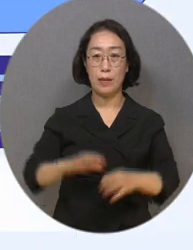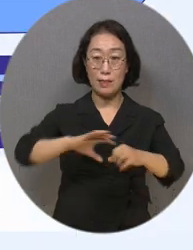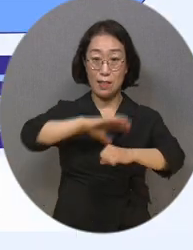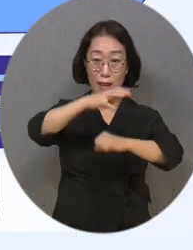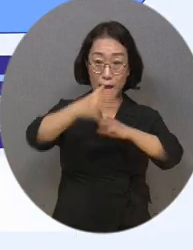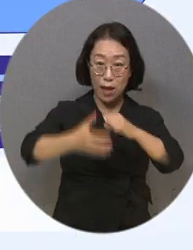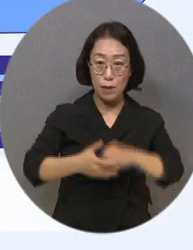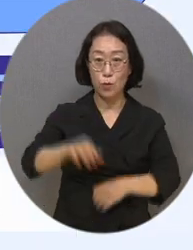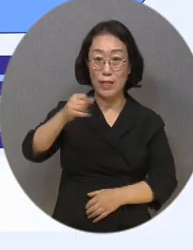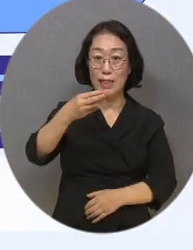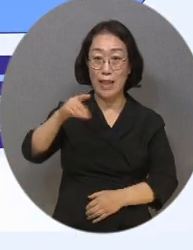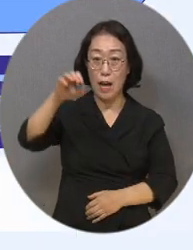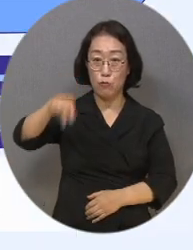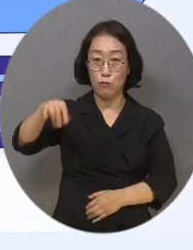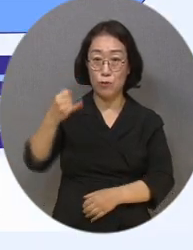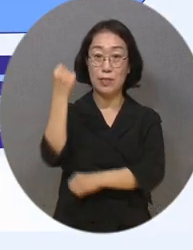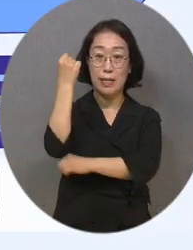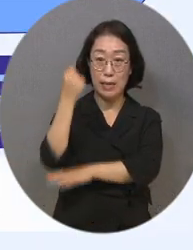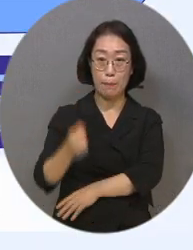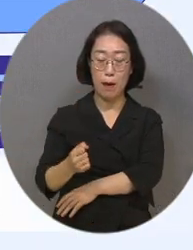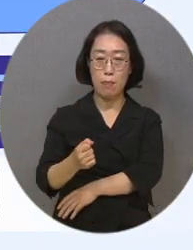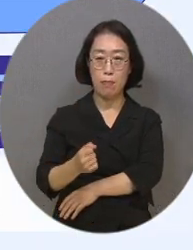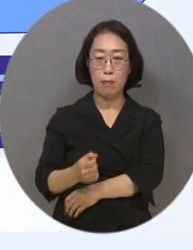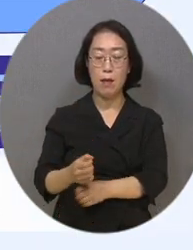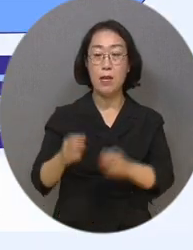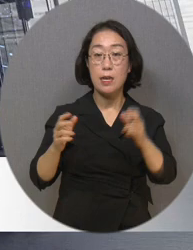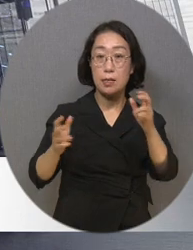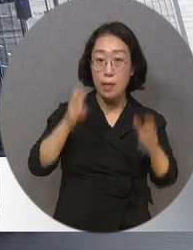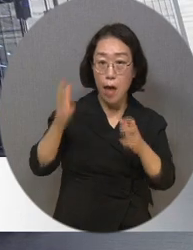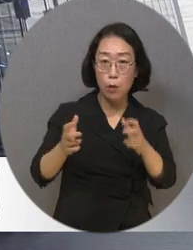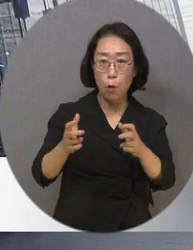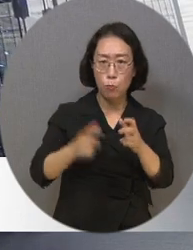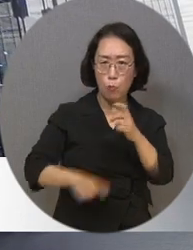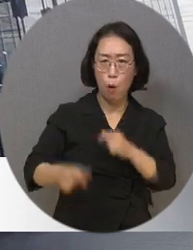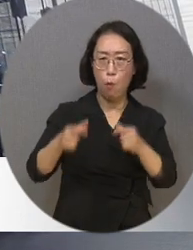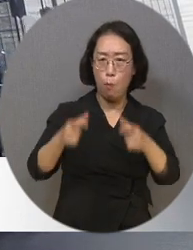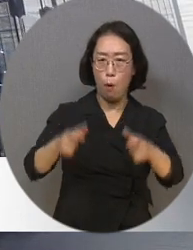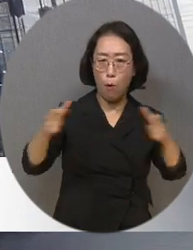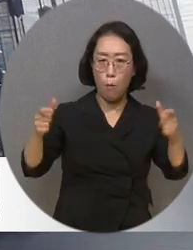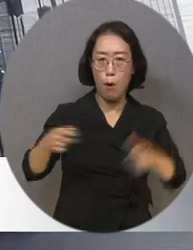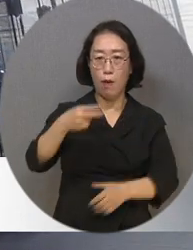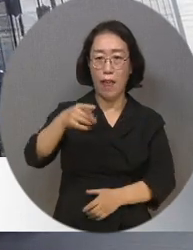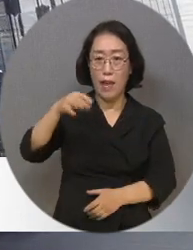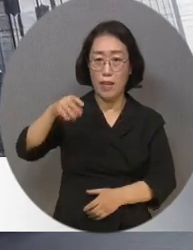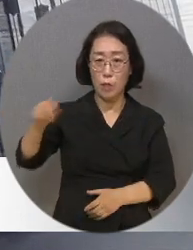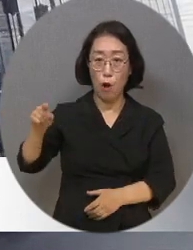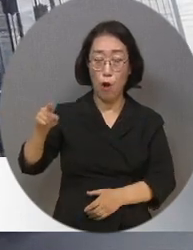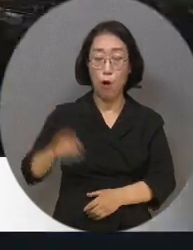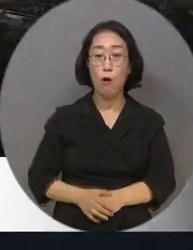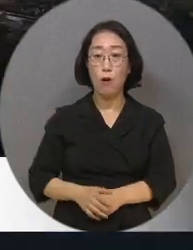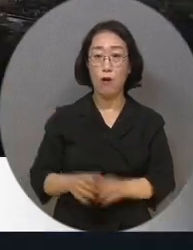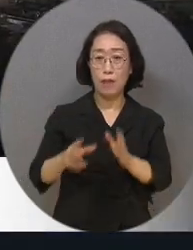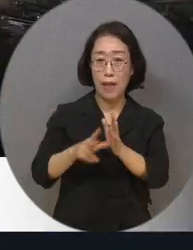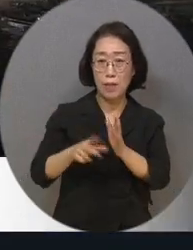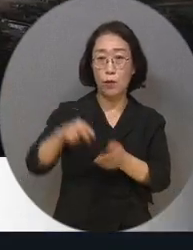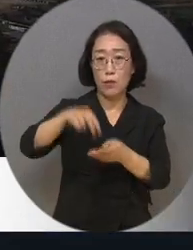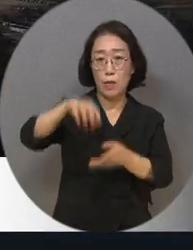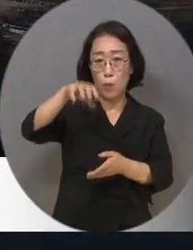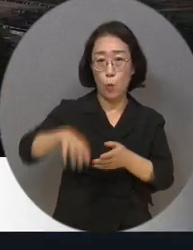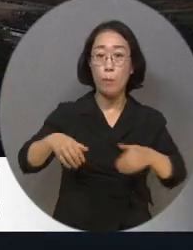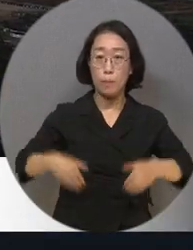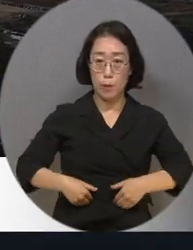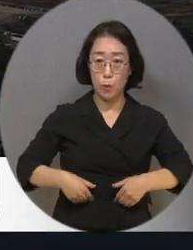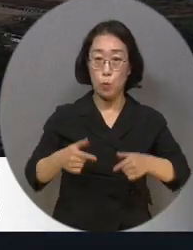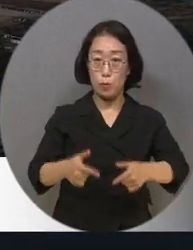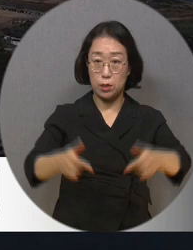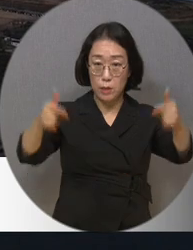세계적으로 클라우드 기반의 첨단 산업이 본격화되며 데이터 센터의 수요가 폭증하는 가운데 전남 해남에